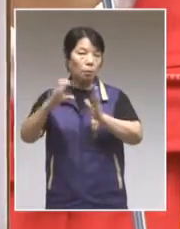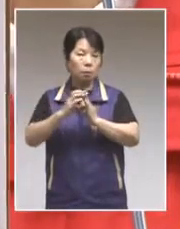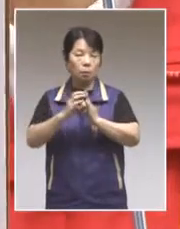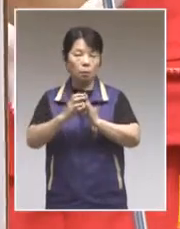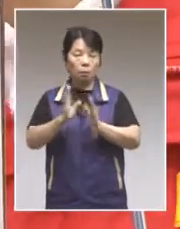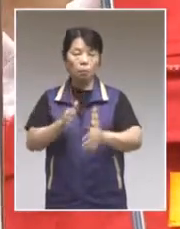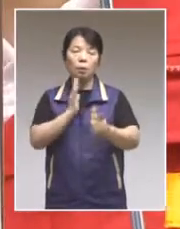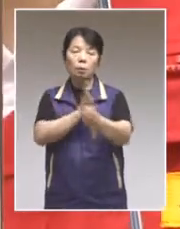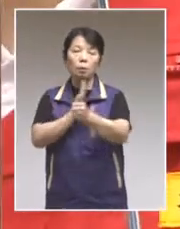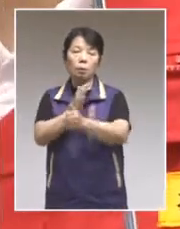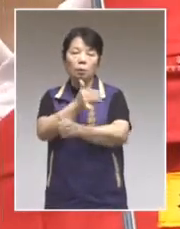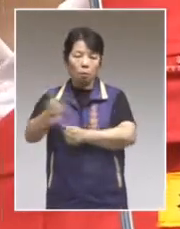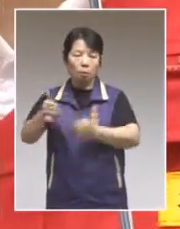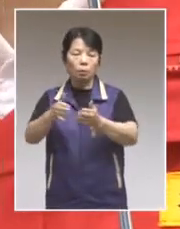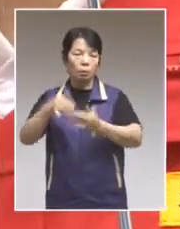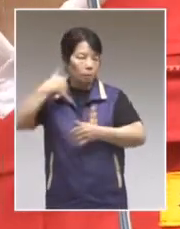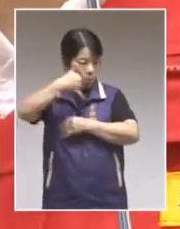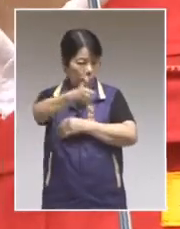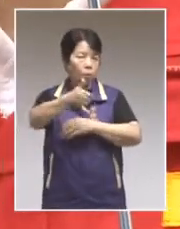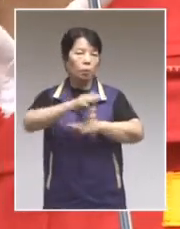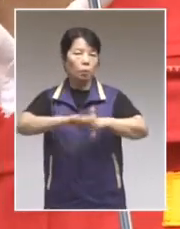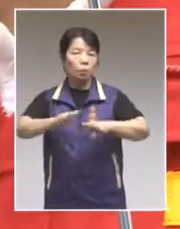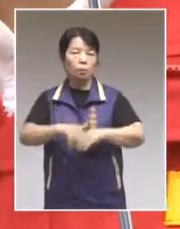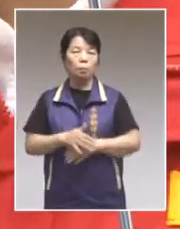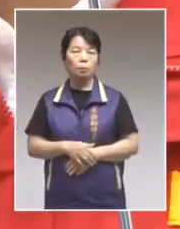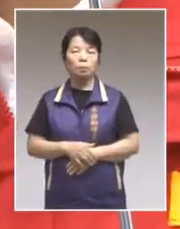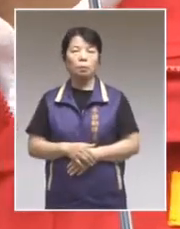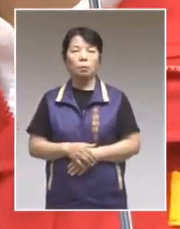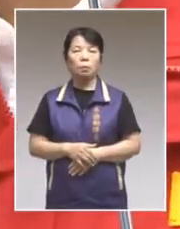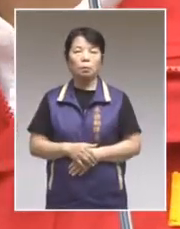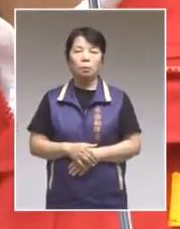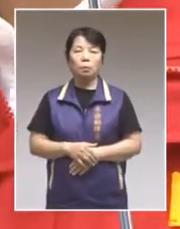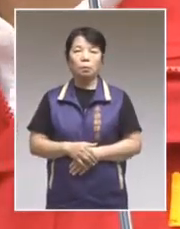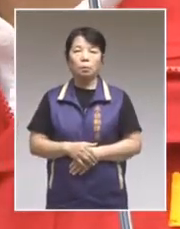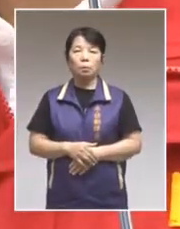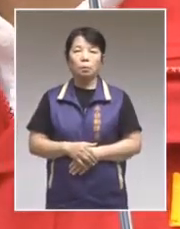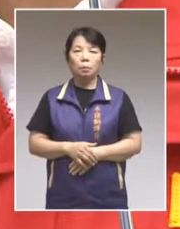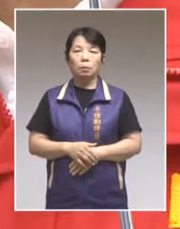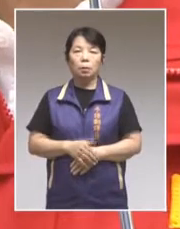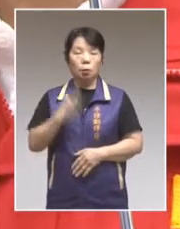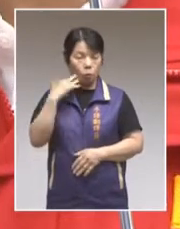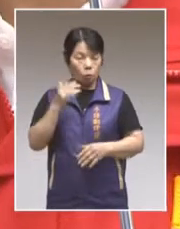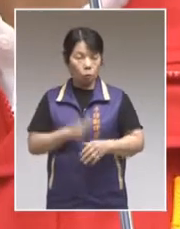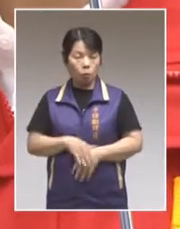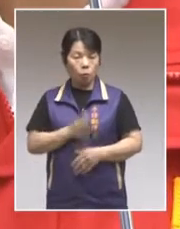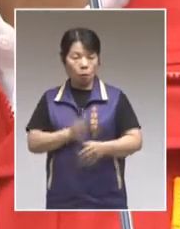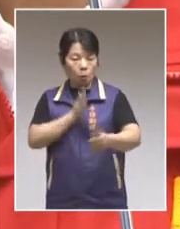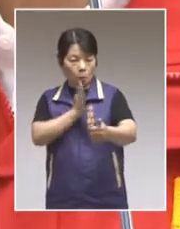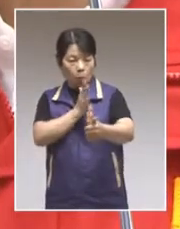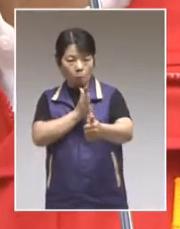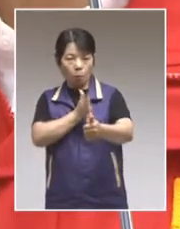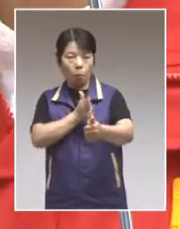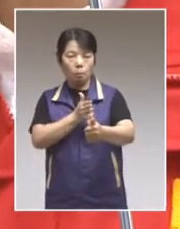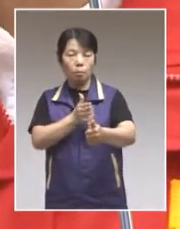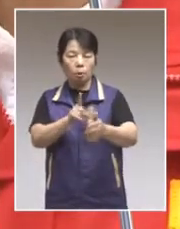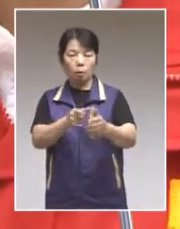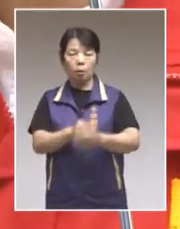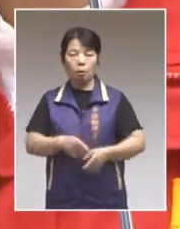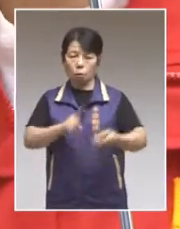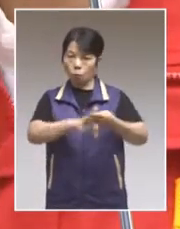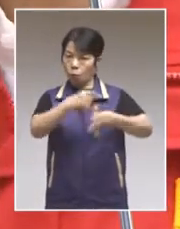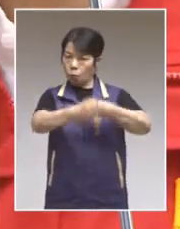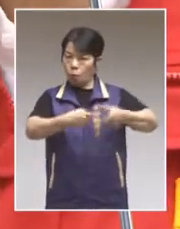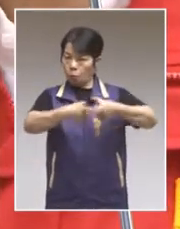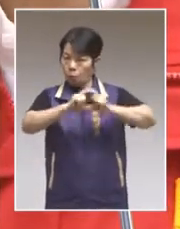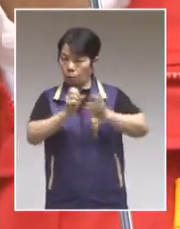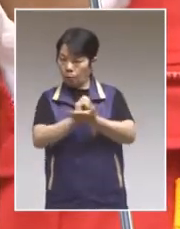医疗人员还是会打电话啊，但是假如说你能够啊这一个啊在询问的过程里面可以主动回报